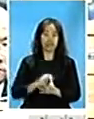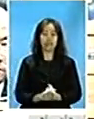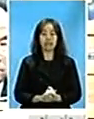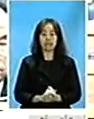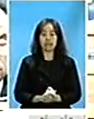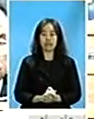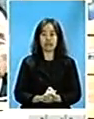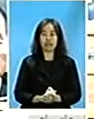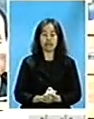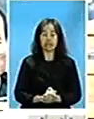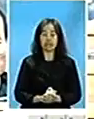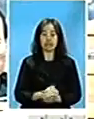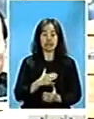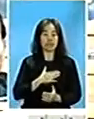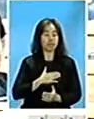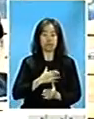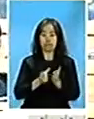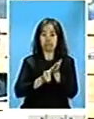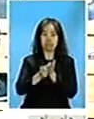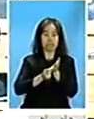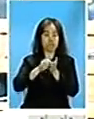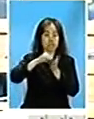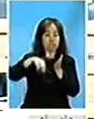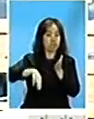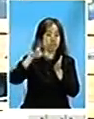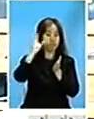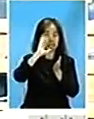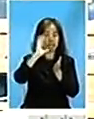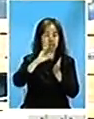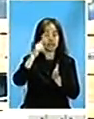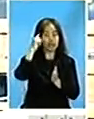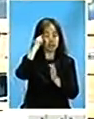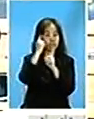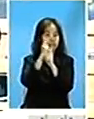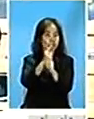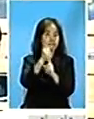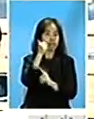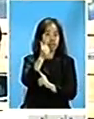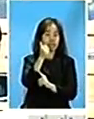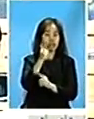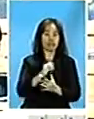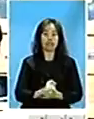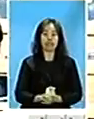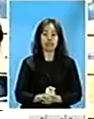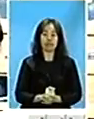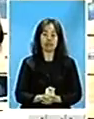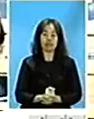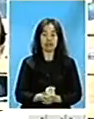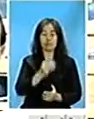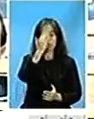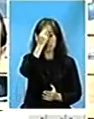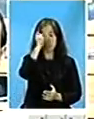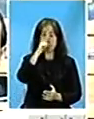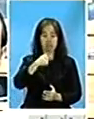ครับผมไม่ตัดแล้วก็เห็นด้วยมากที่สุดครับเพราะว่าวันนี้ผมมั่นใ